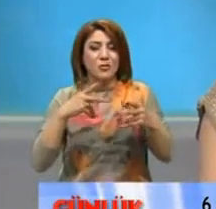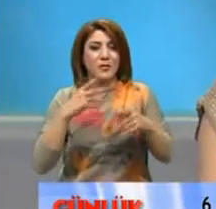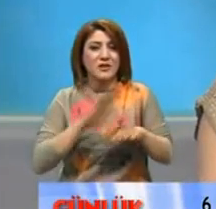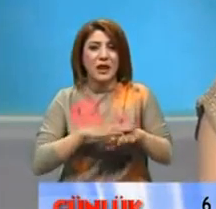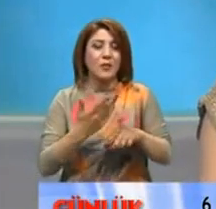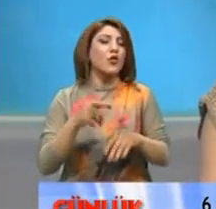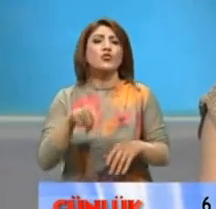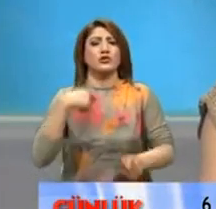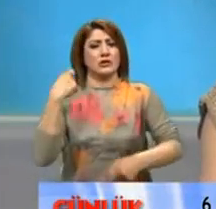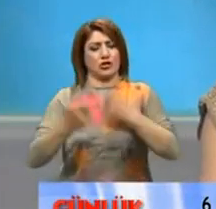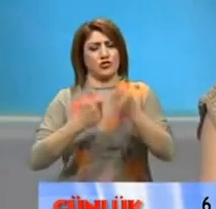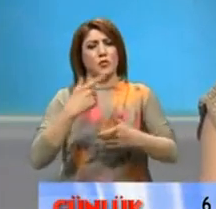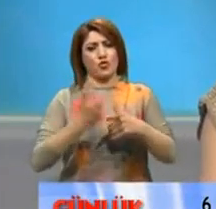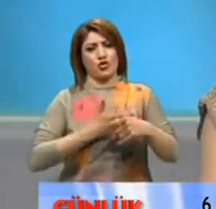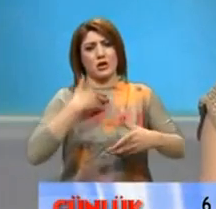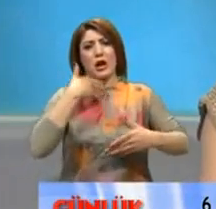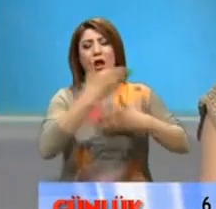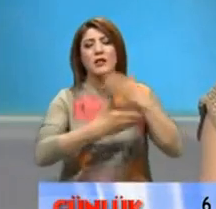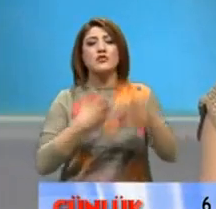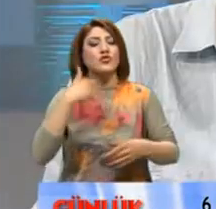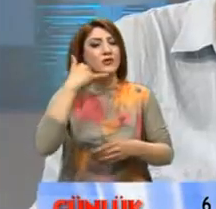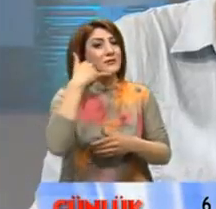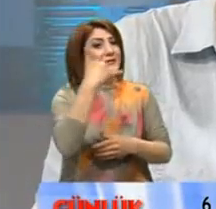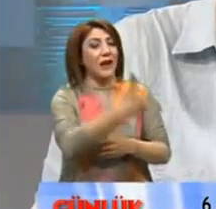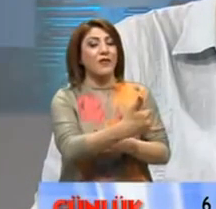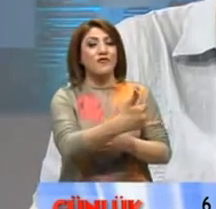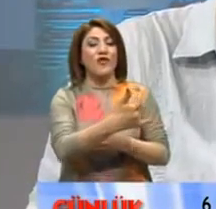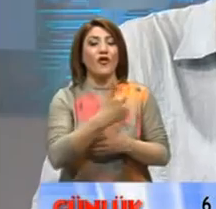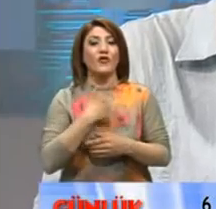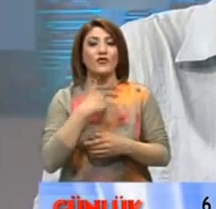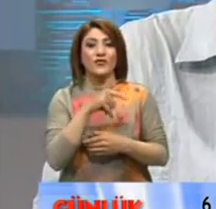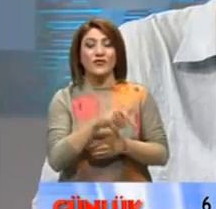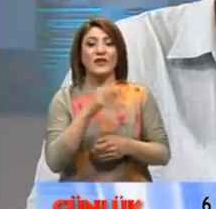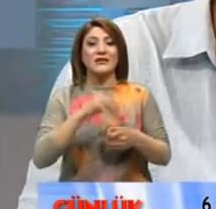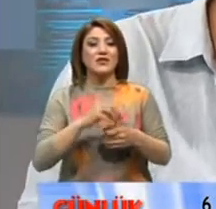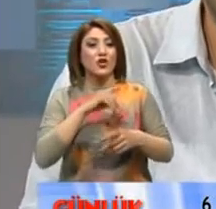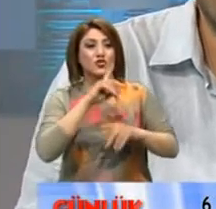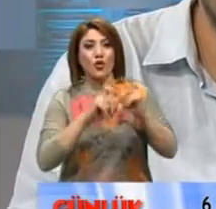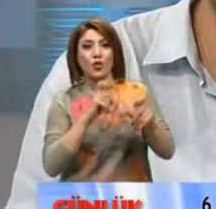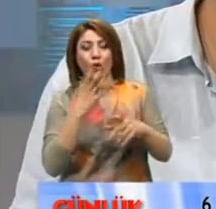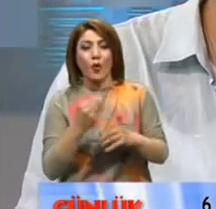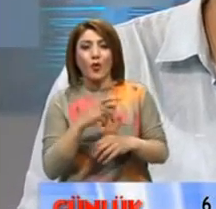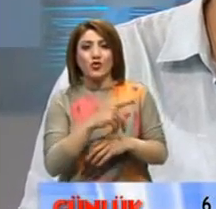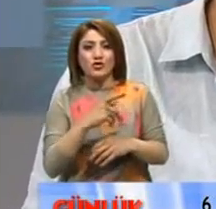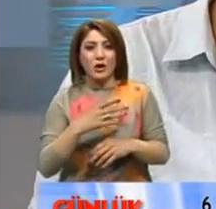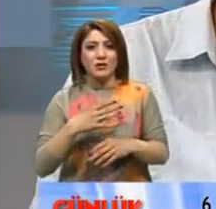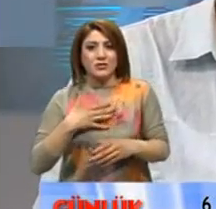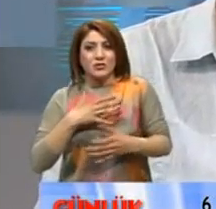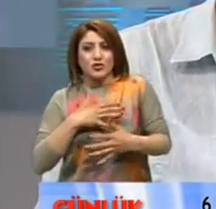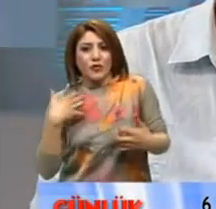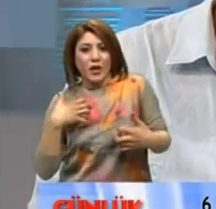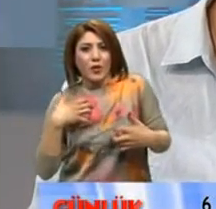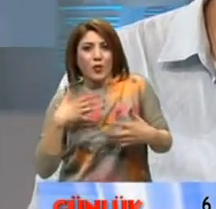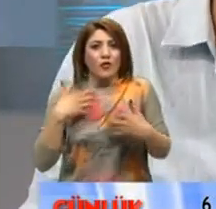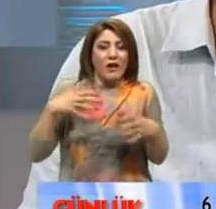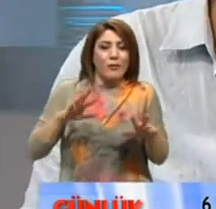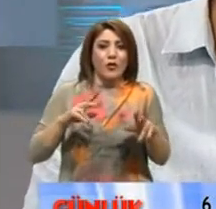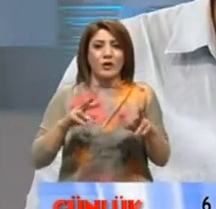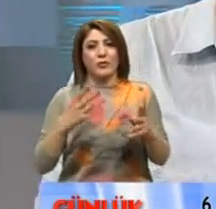Yani çalışmadan bahsediyorduk, anlatıyorduk ama tabii telefonla böyle bir hani soru gelince tabii emin olamıyorlar, şüpheleniyorlar.